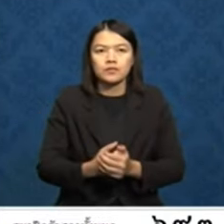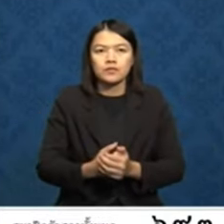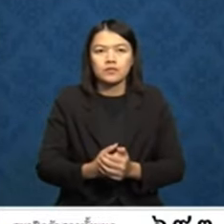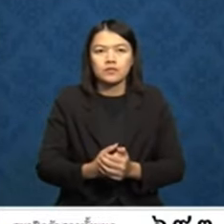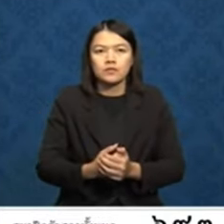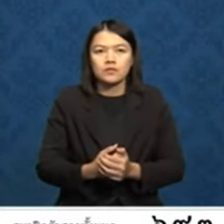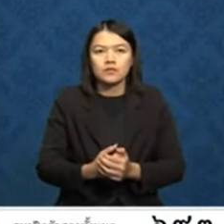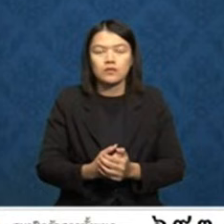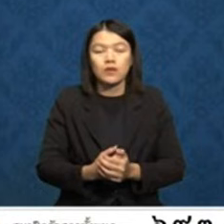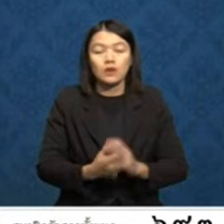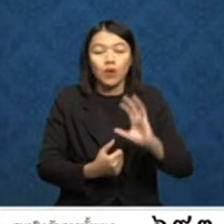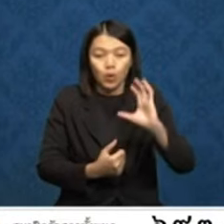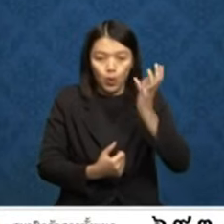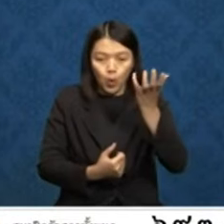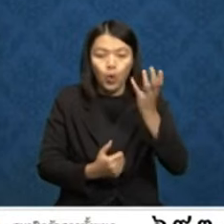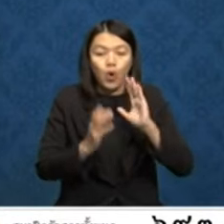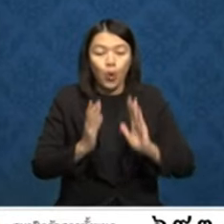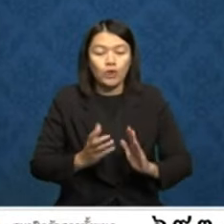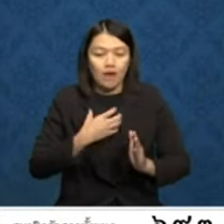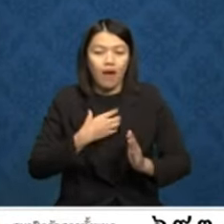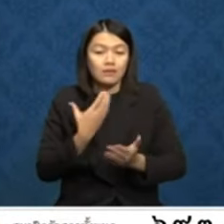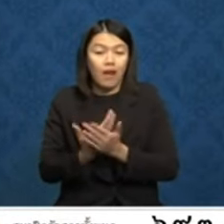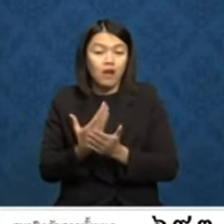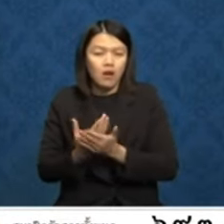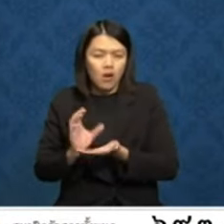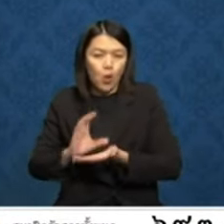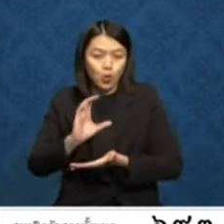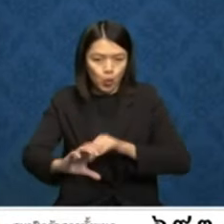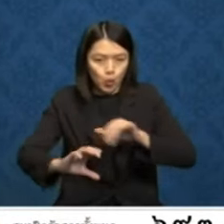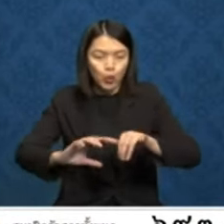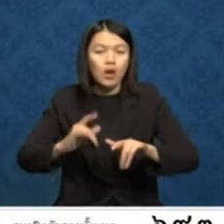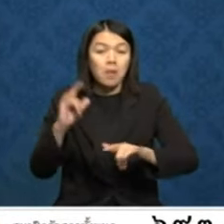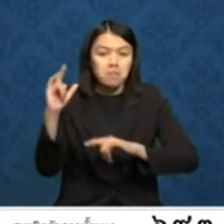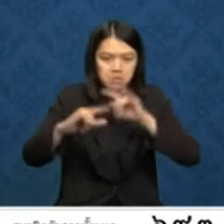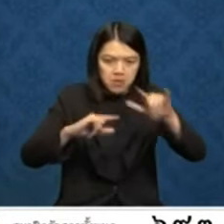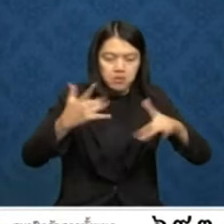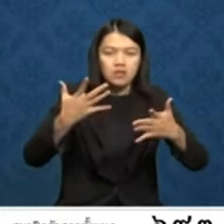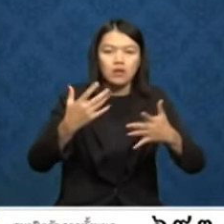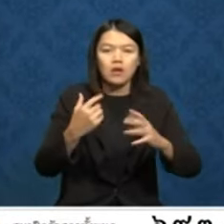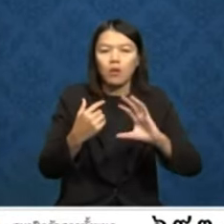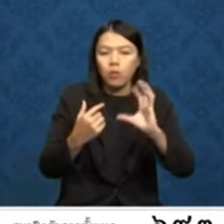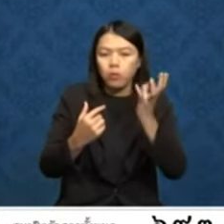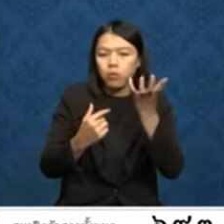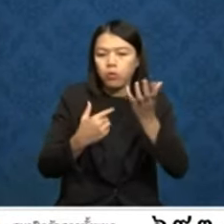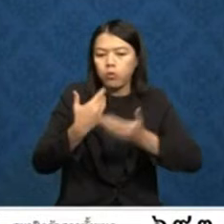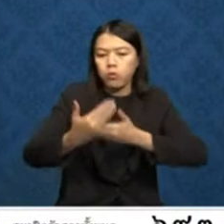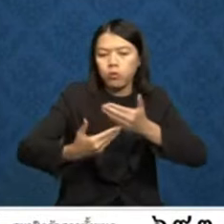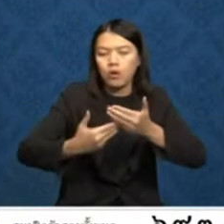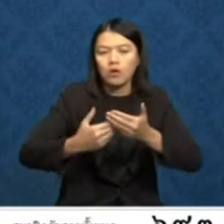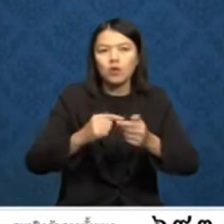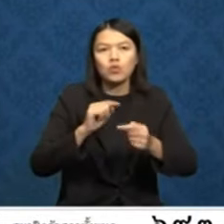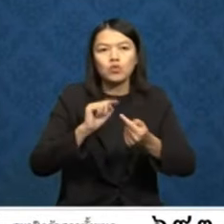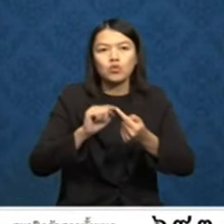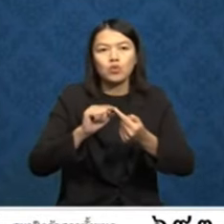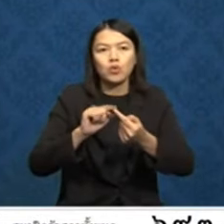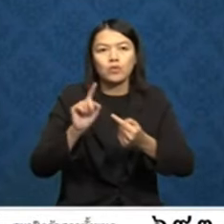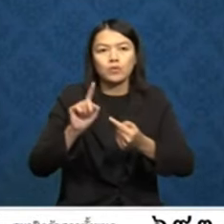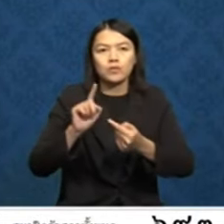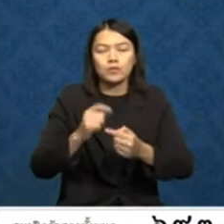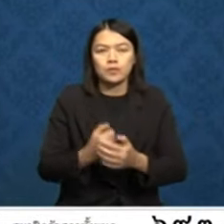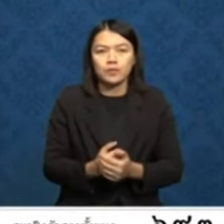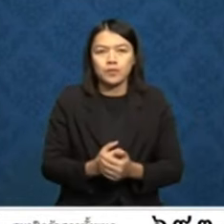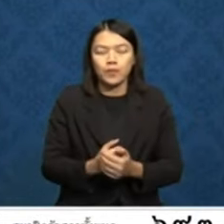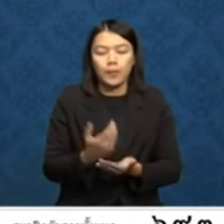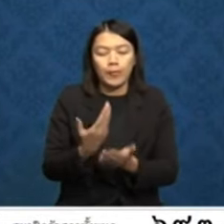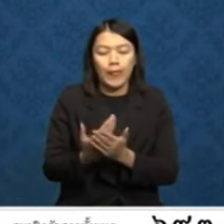รองรับความต้องการเดินทางที่เพิ่มขึ้นขับเคลื่อนโครงการ Land Bridge โดยเฉพาะด้าน